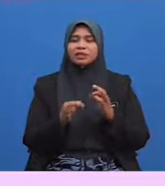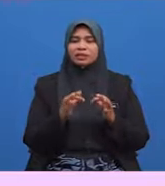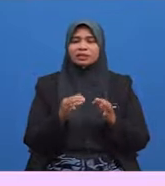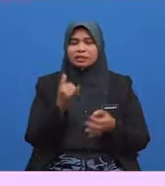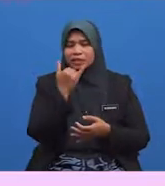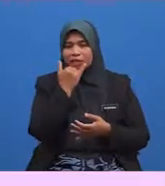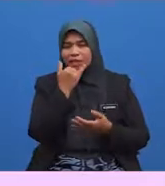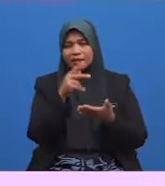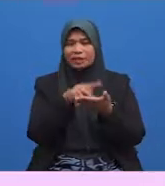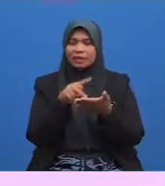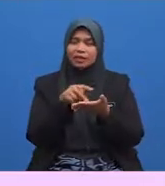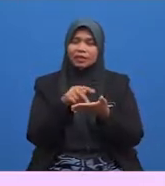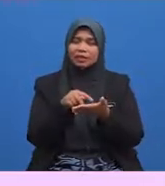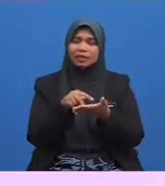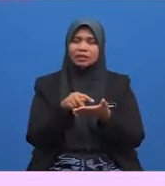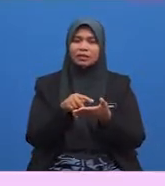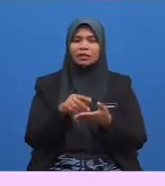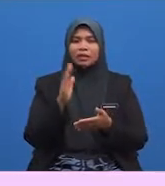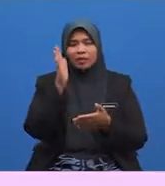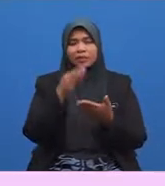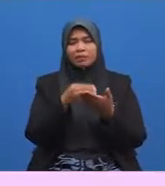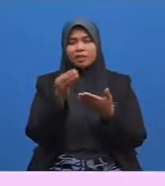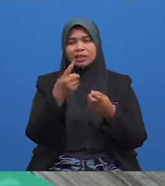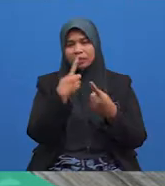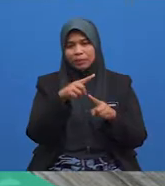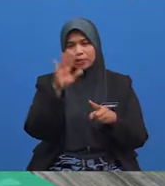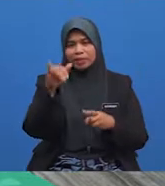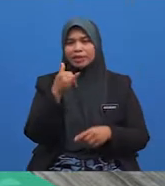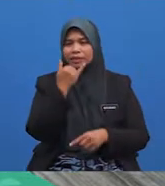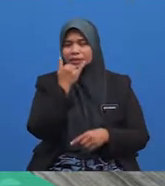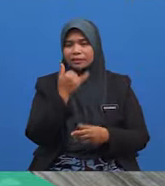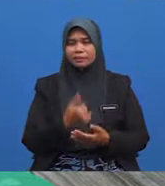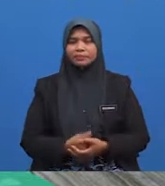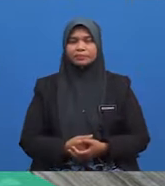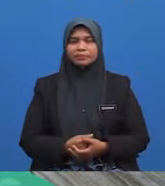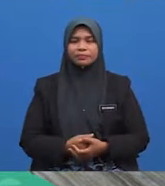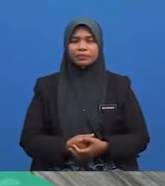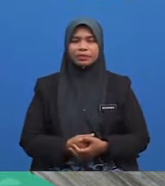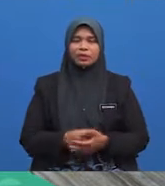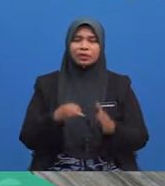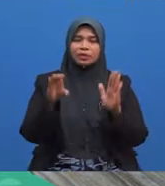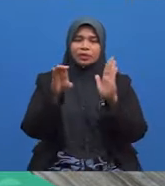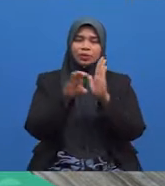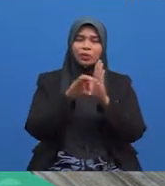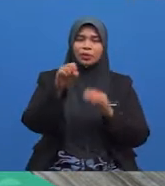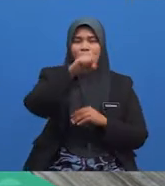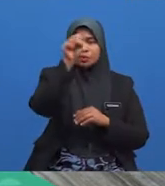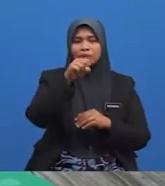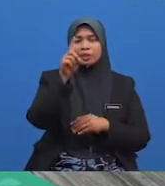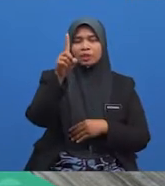kalkulator akan memberikan jawapan yang salah. Murid-murid, contoh soalan pertama